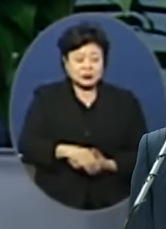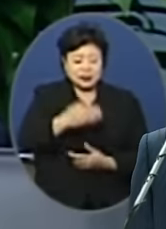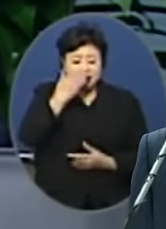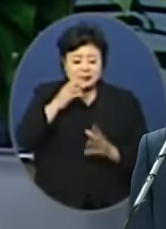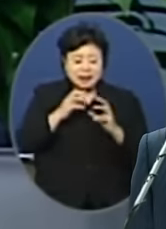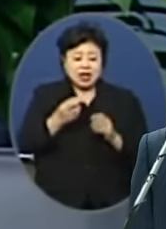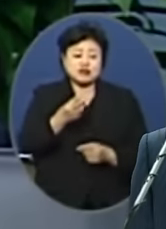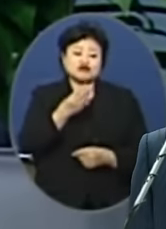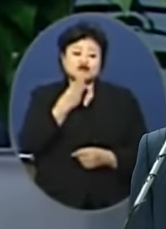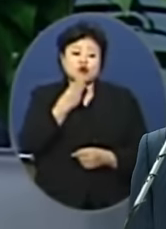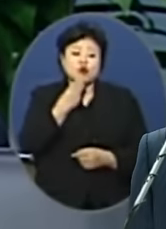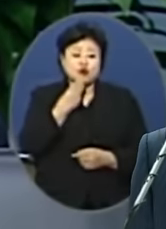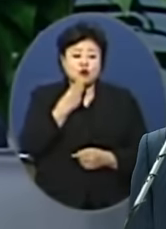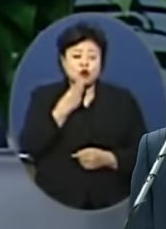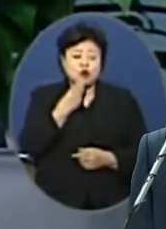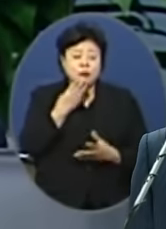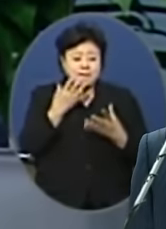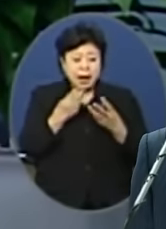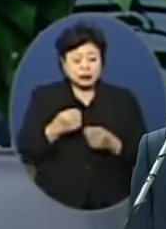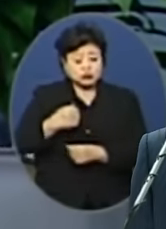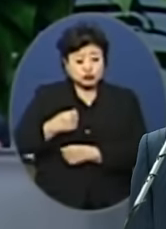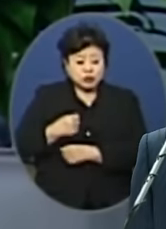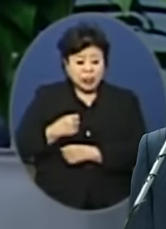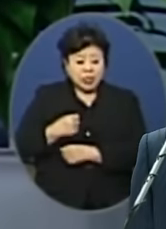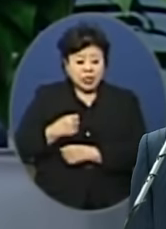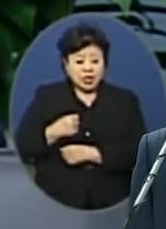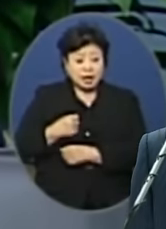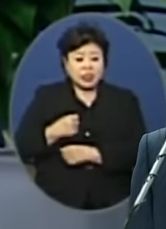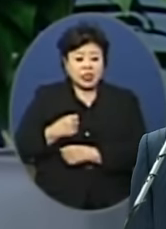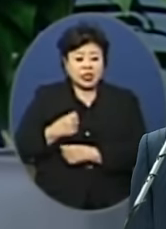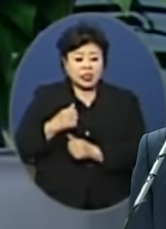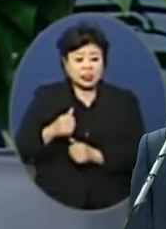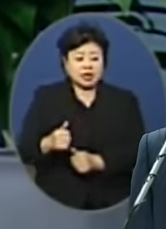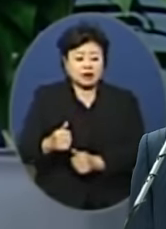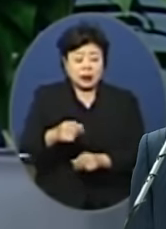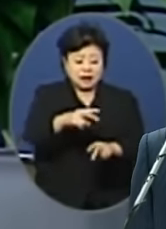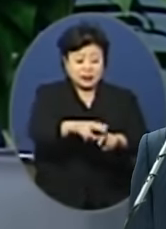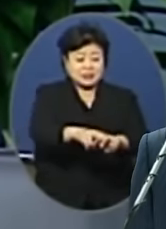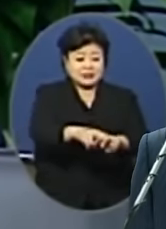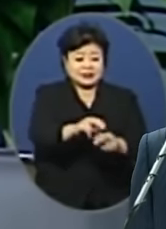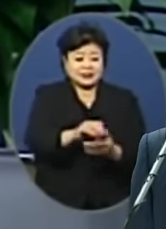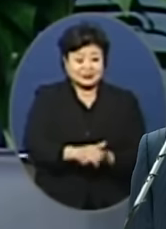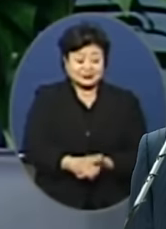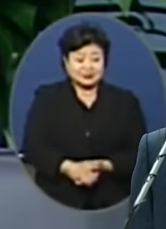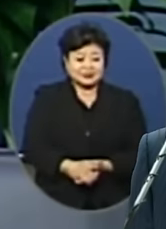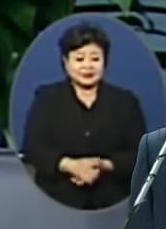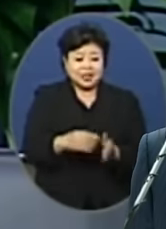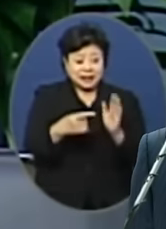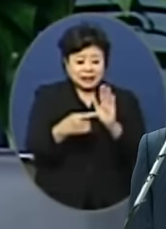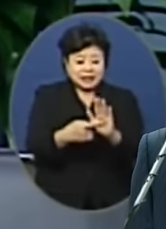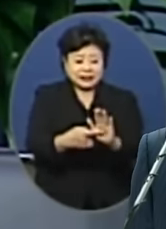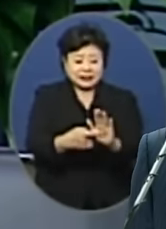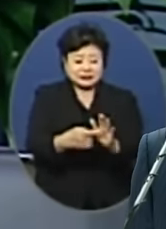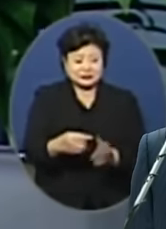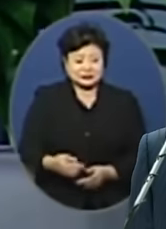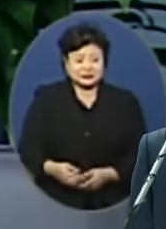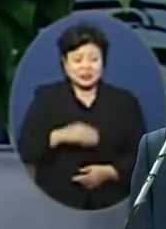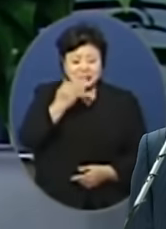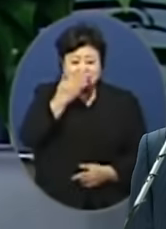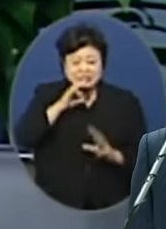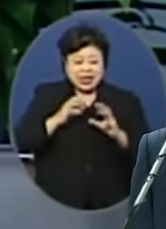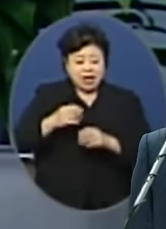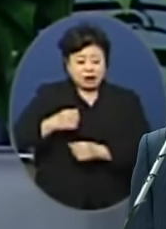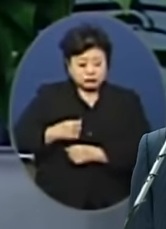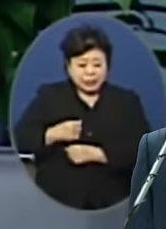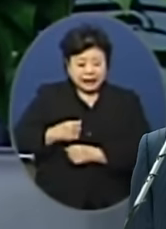이스라엘의 수도인데 거기에 수십만 군대가 따라와서 앉아있는데 나타난 것은 이스라엘